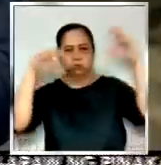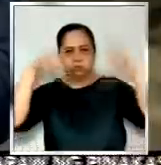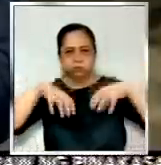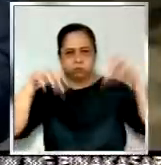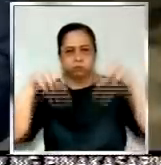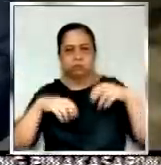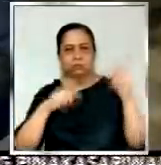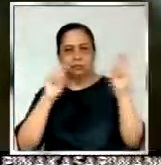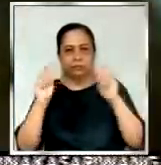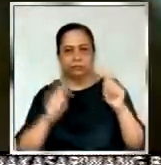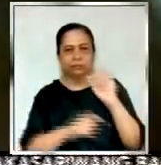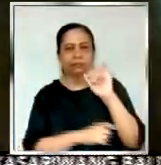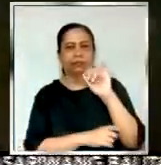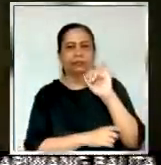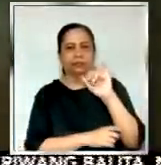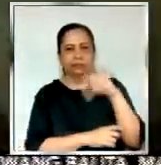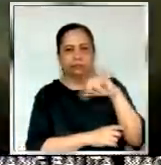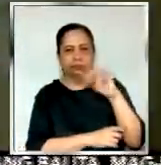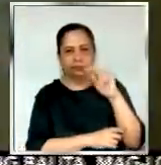Quinta.